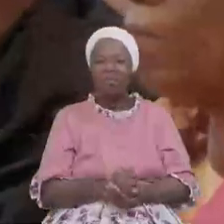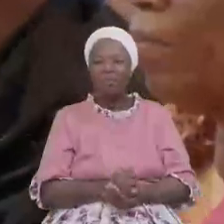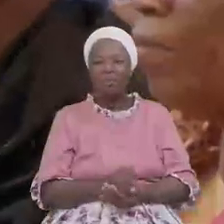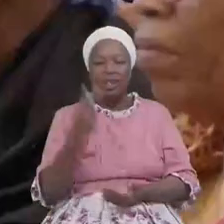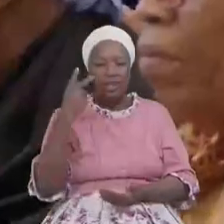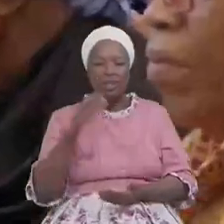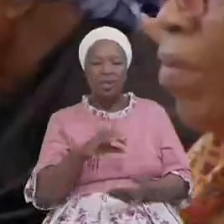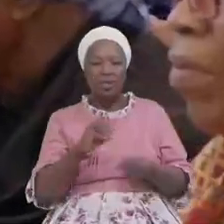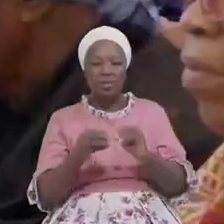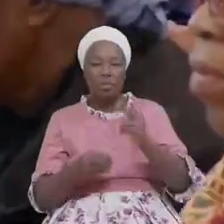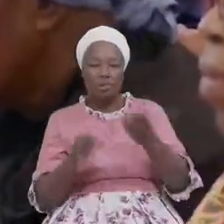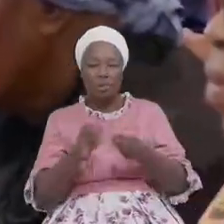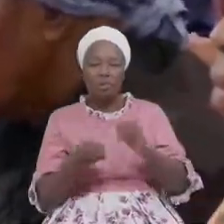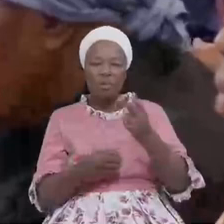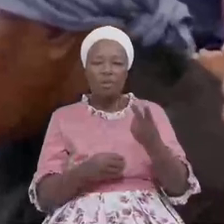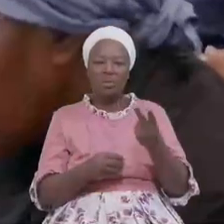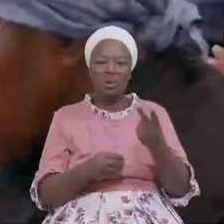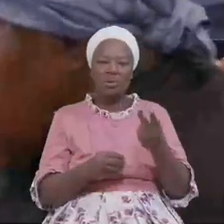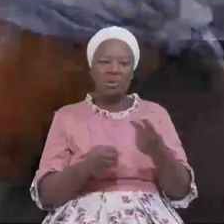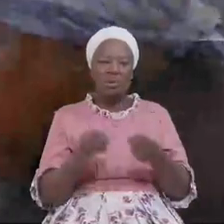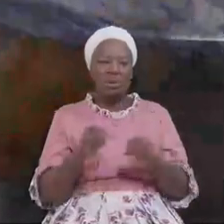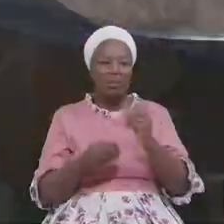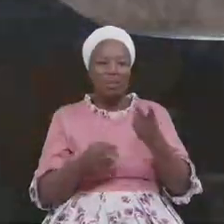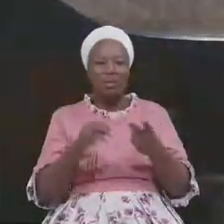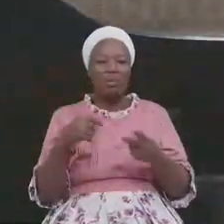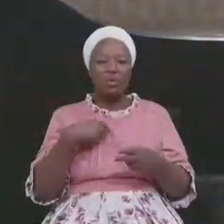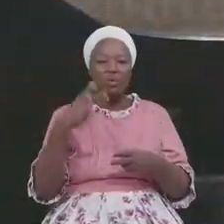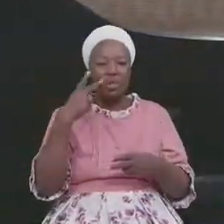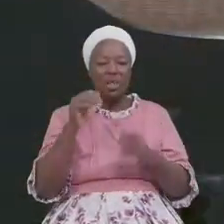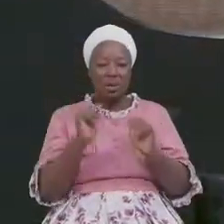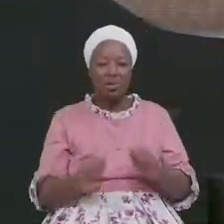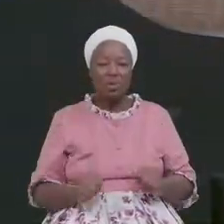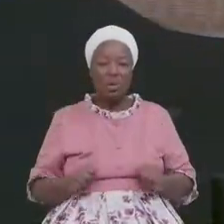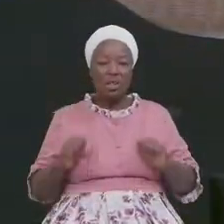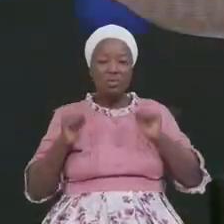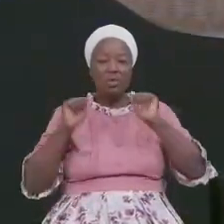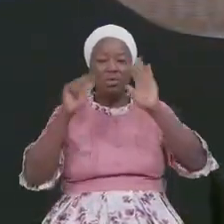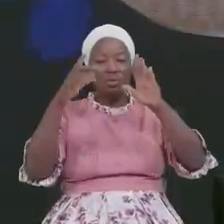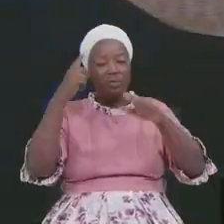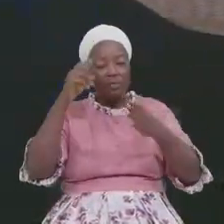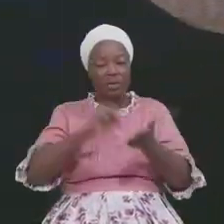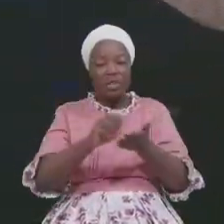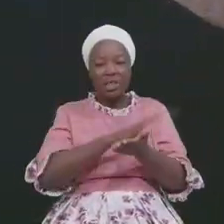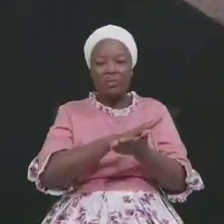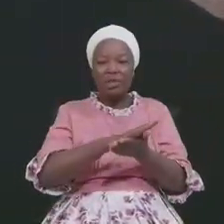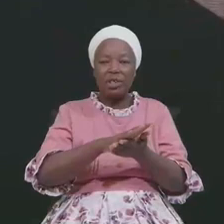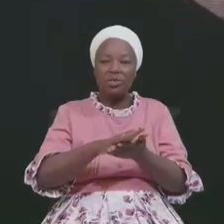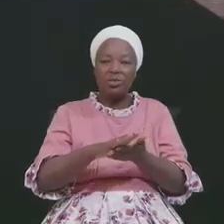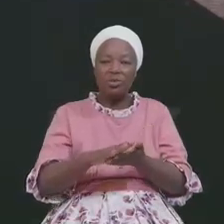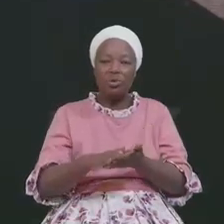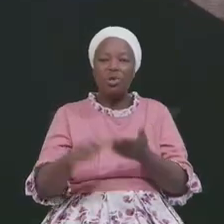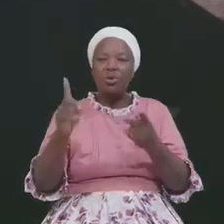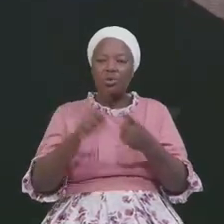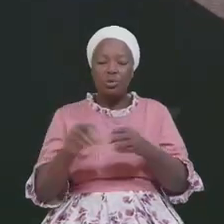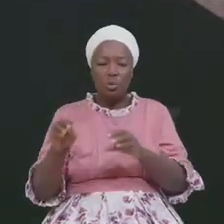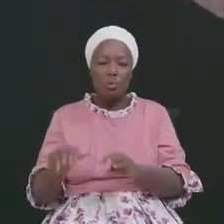Deuxième élément maintenant, la consécration pour la sanctification pour aller plus